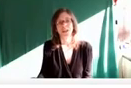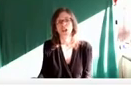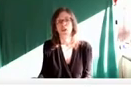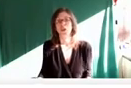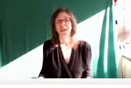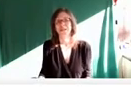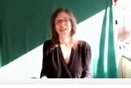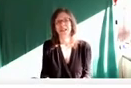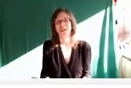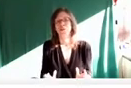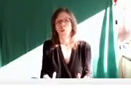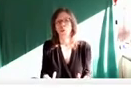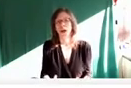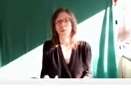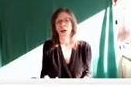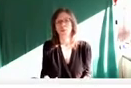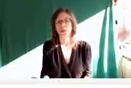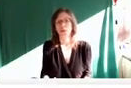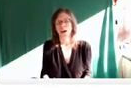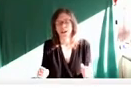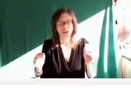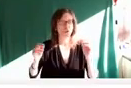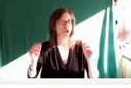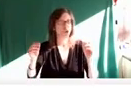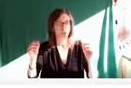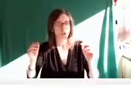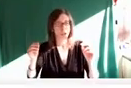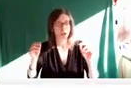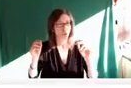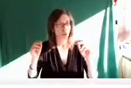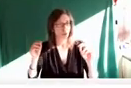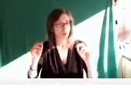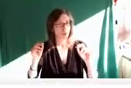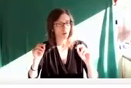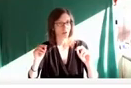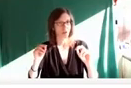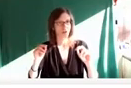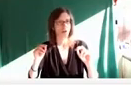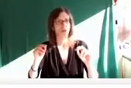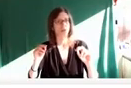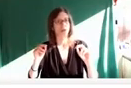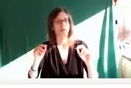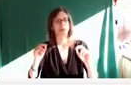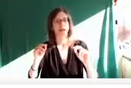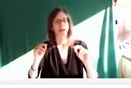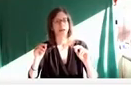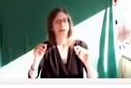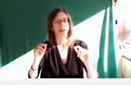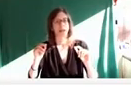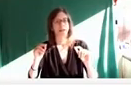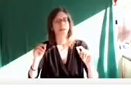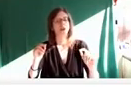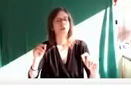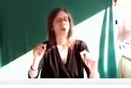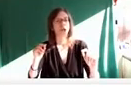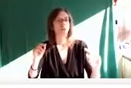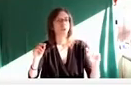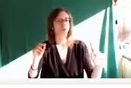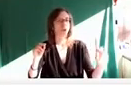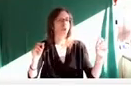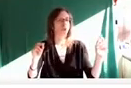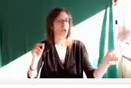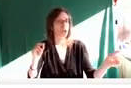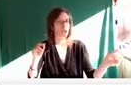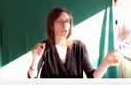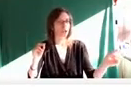Donc, quelques bonnes pratiques, il faut à la base, en fait, il faut juste se poser une question fondamentale. C'est de quoi aurait